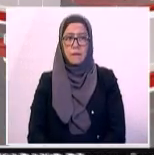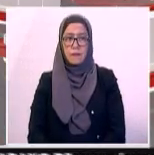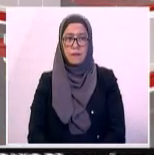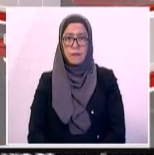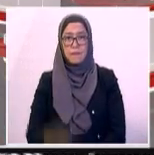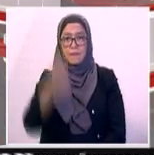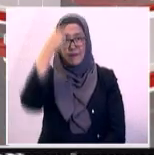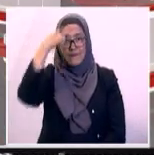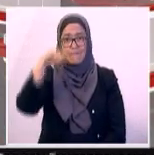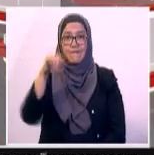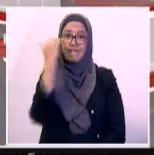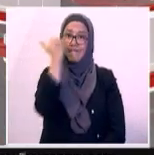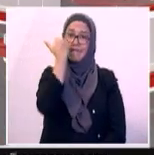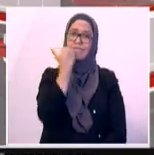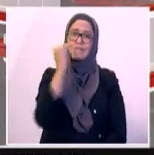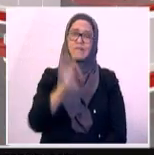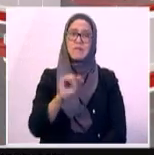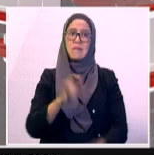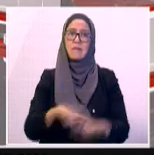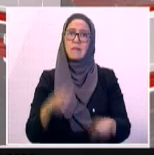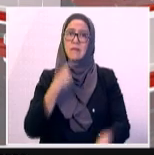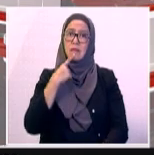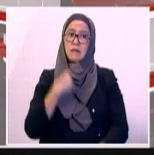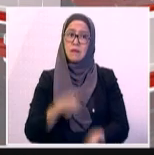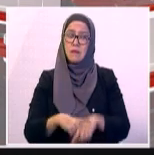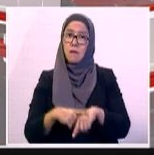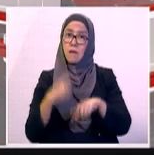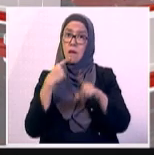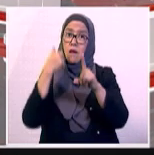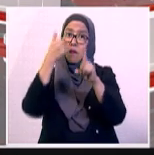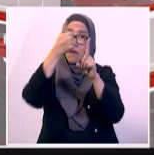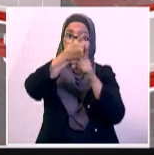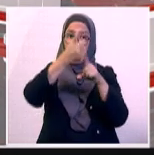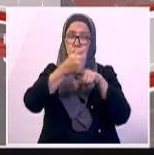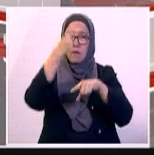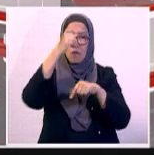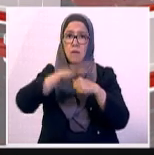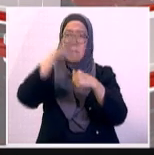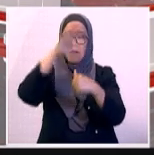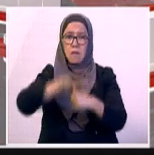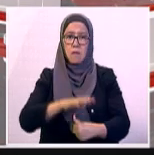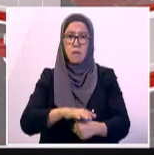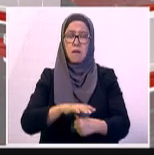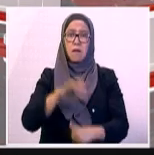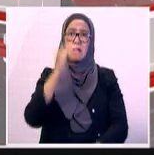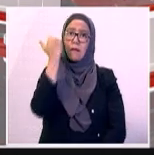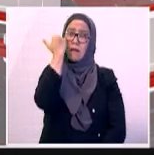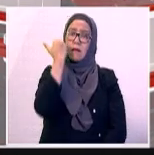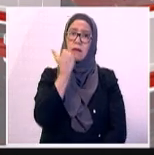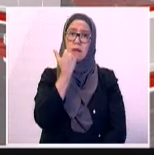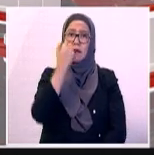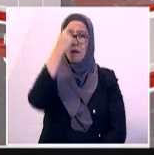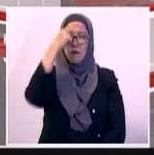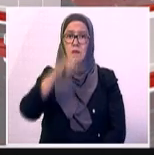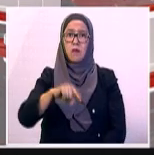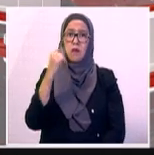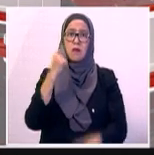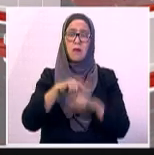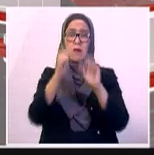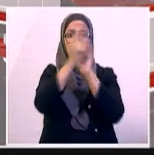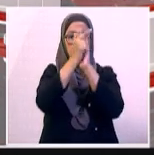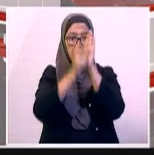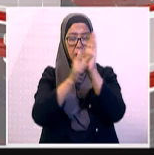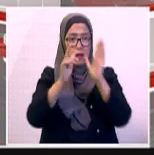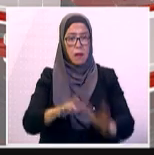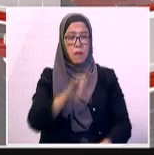Baik, di mahkamah sama, perintah menghina mahkamah yang dikemukakan Peguam Negara Tommy Thomas terhadap Peguam Tan Sri Syafie Abdullah